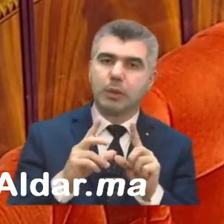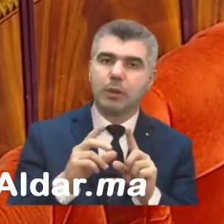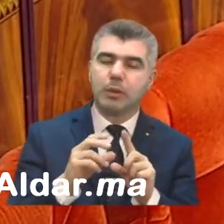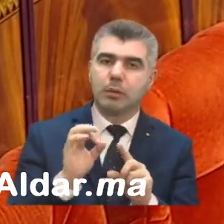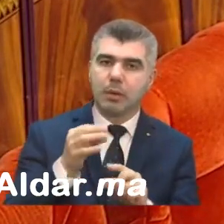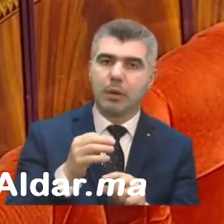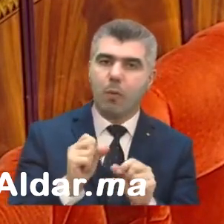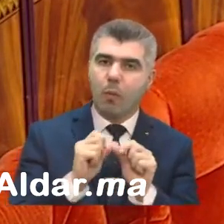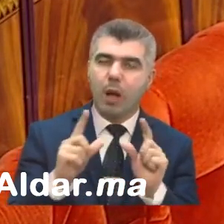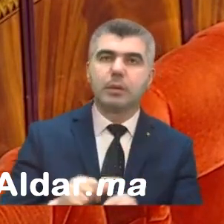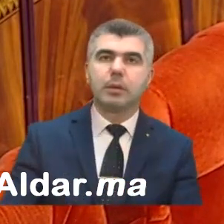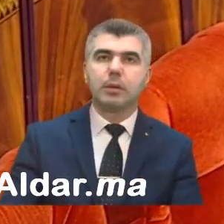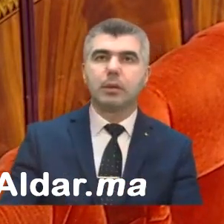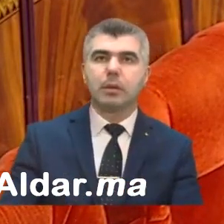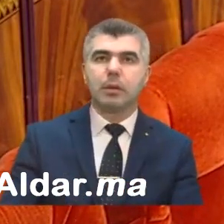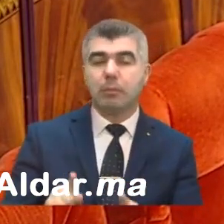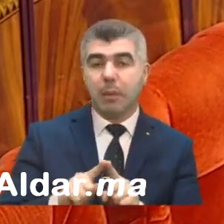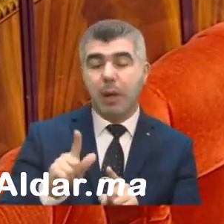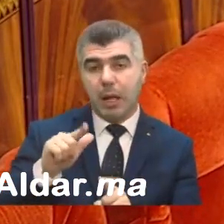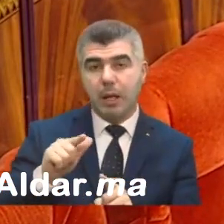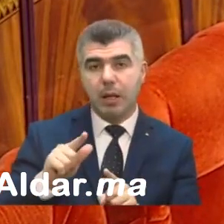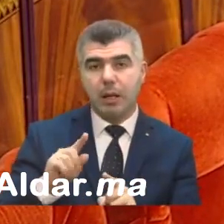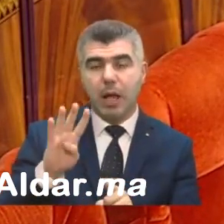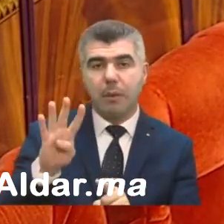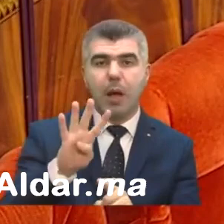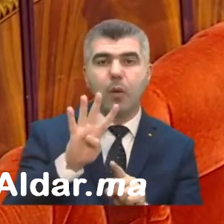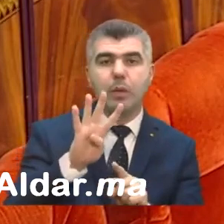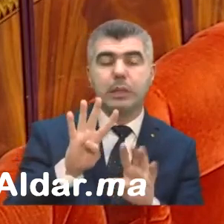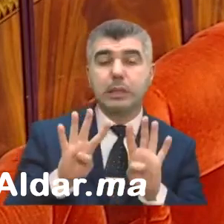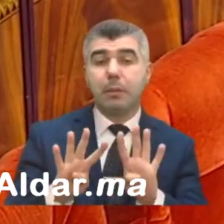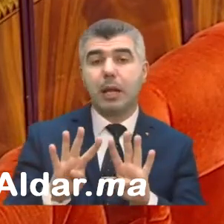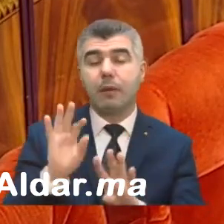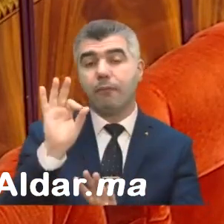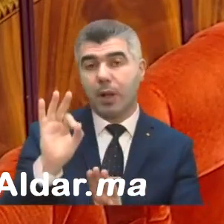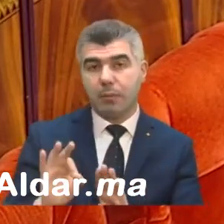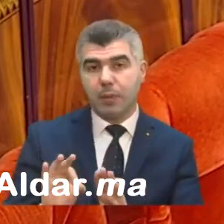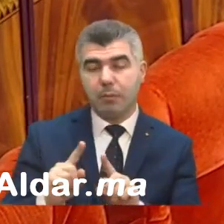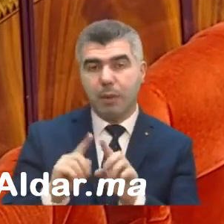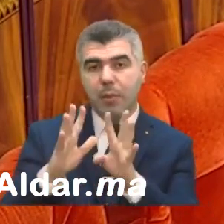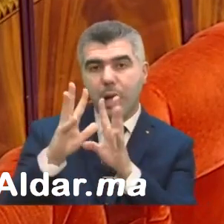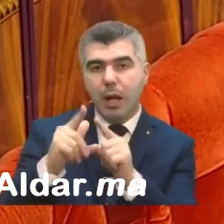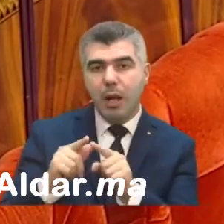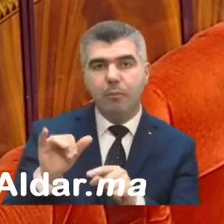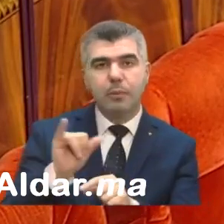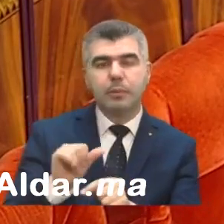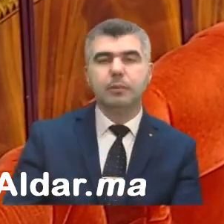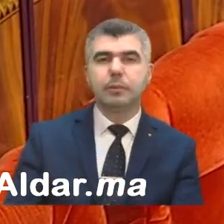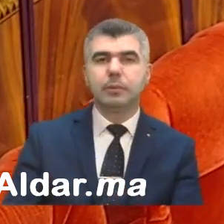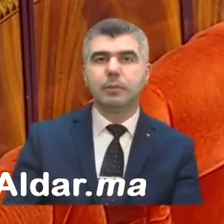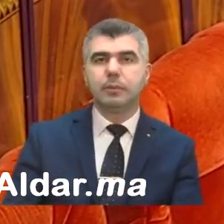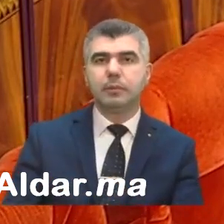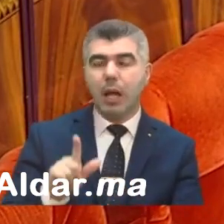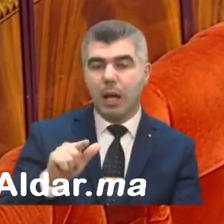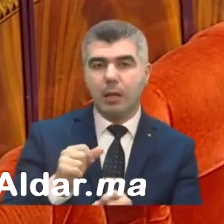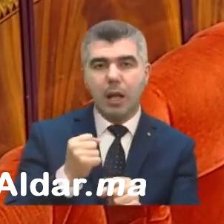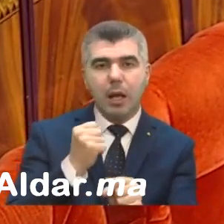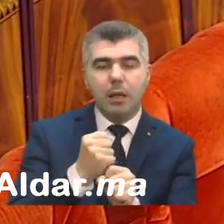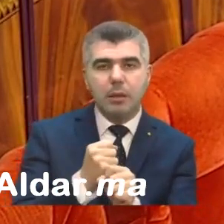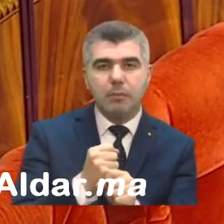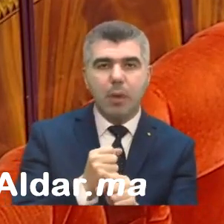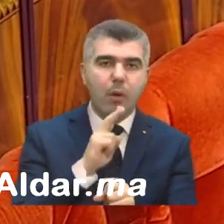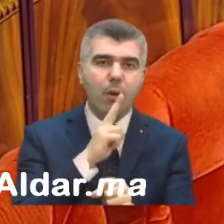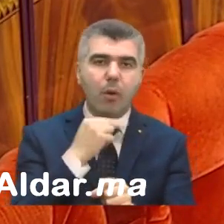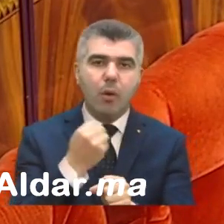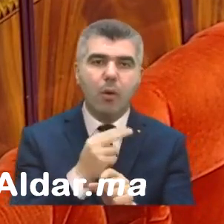جدا اللي وصل في بعض الحالات 84%. وهذه الارقام هذه شنو كتاكد؟ كتاكد بان هناك عمل كبير كتقوم به